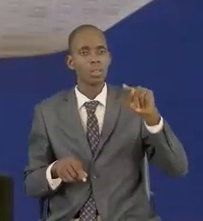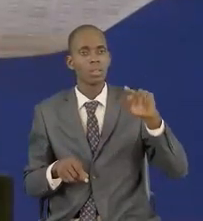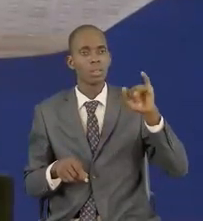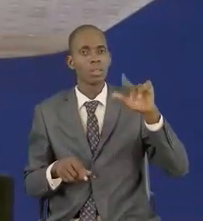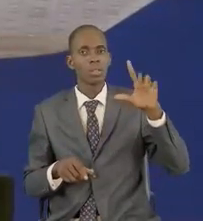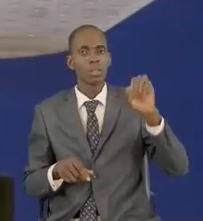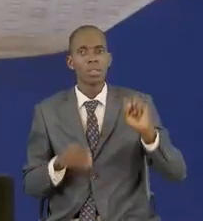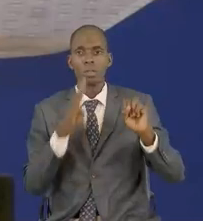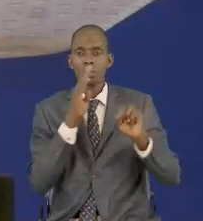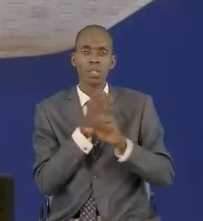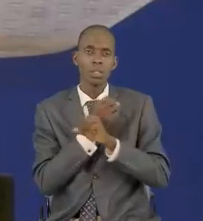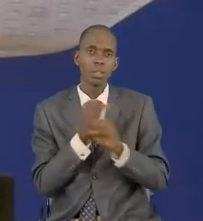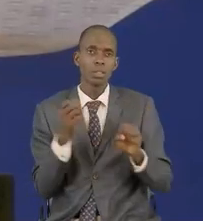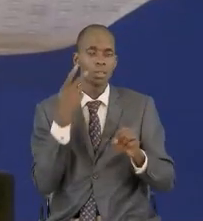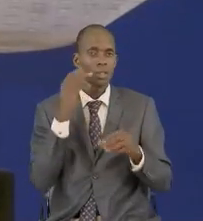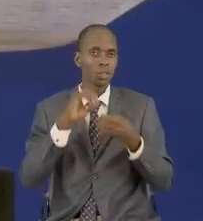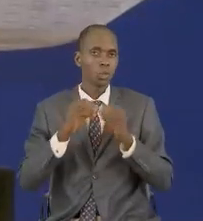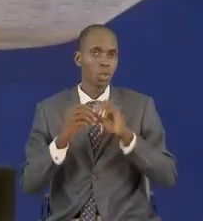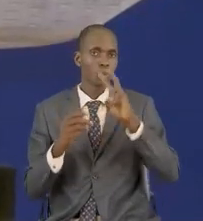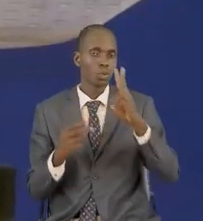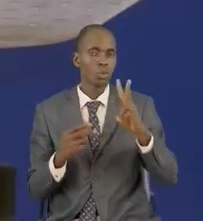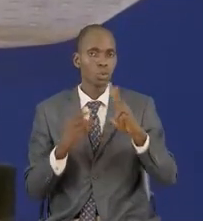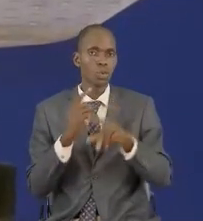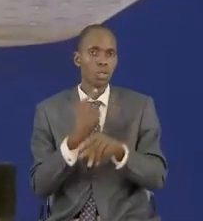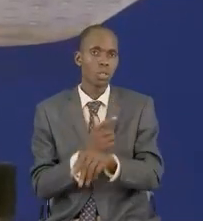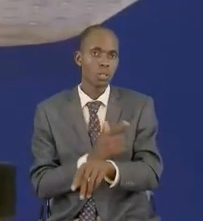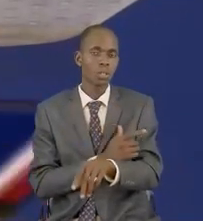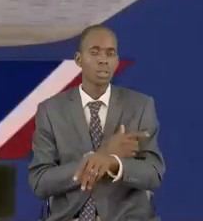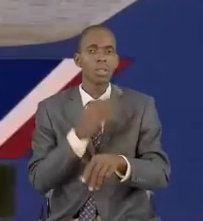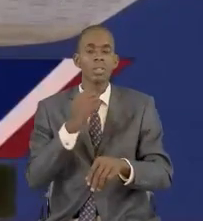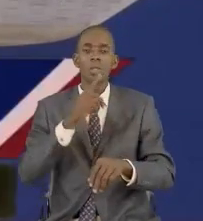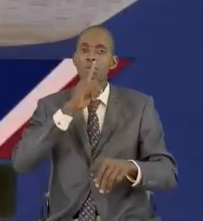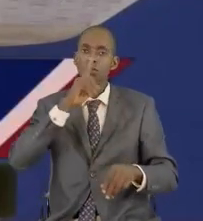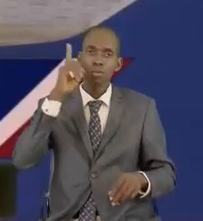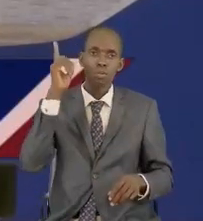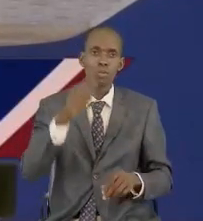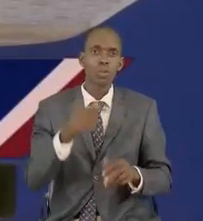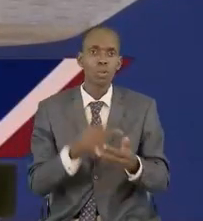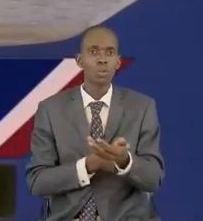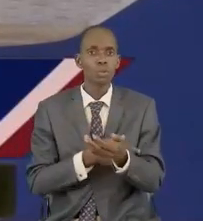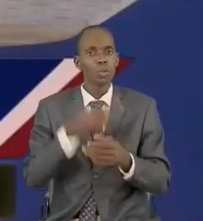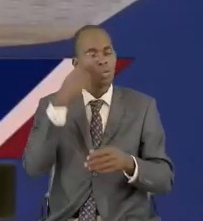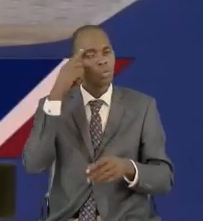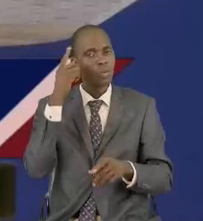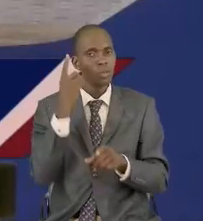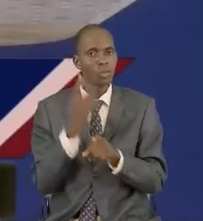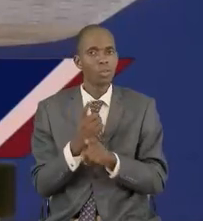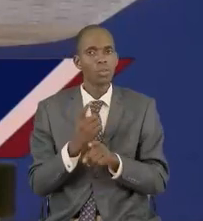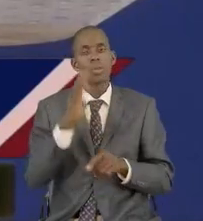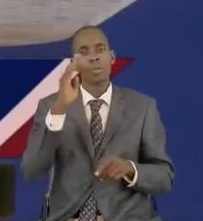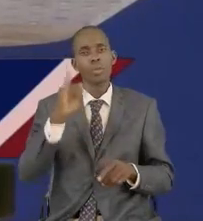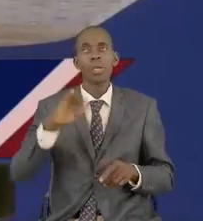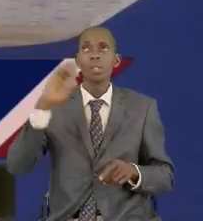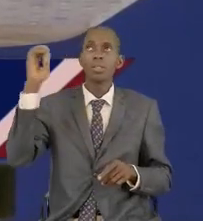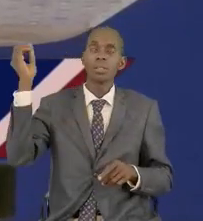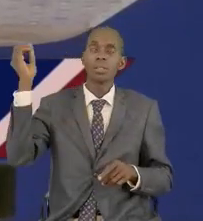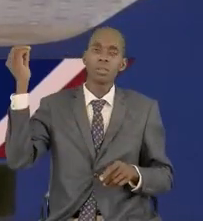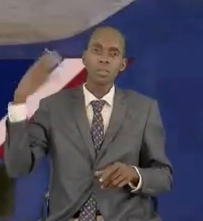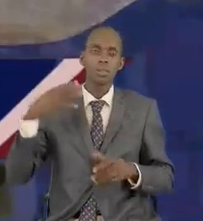voilà la deuxième partie si l'Évangile sur pour la justification par la